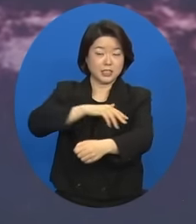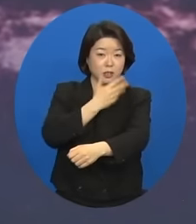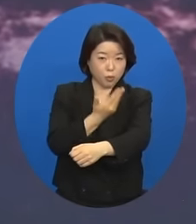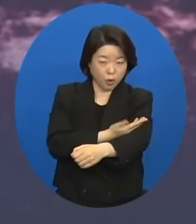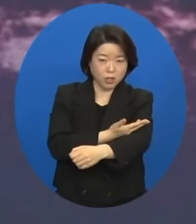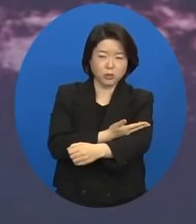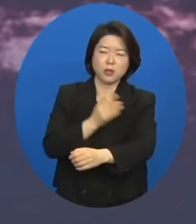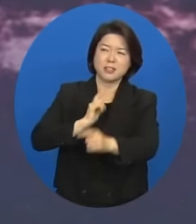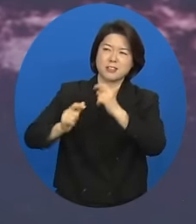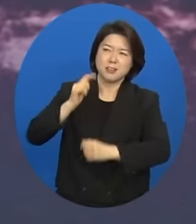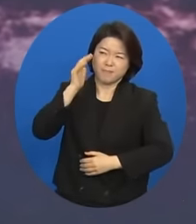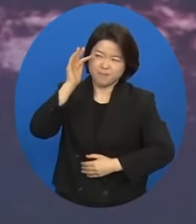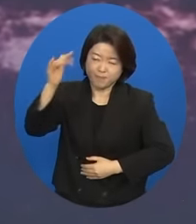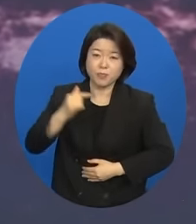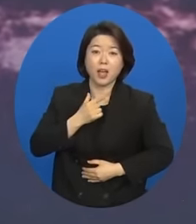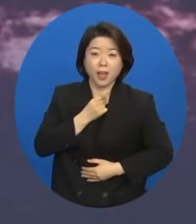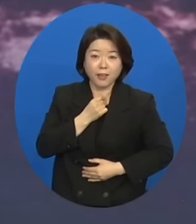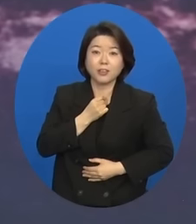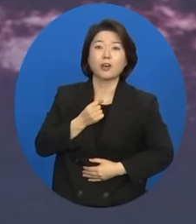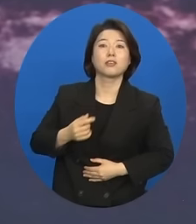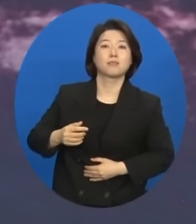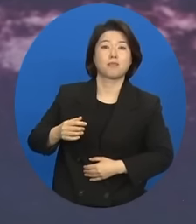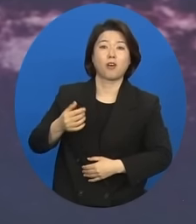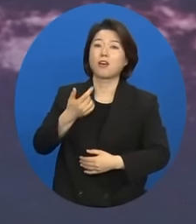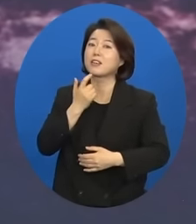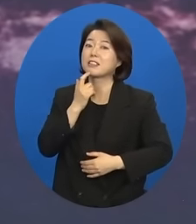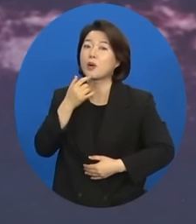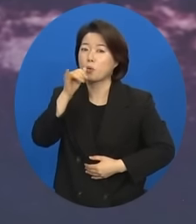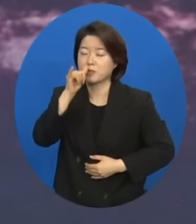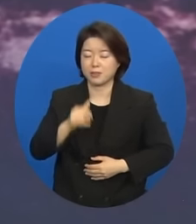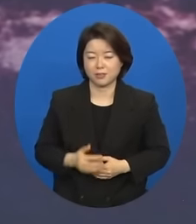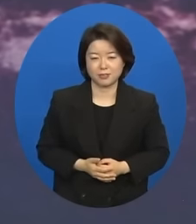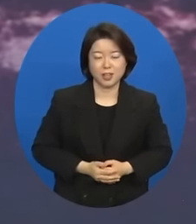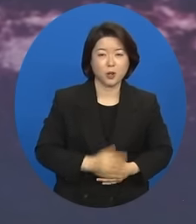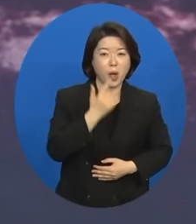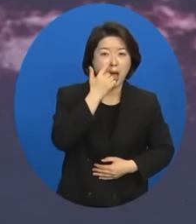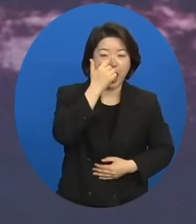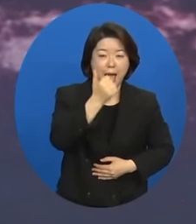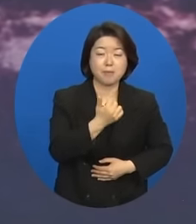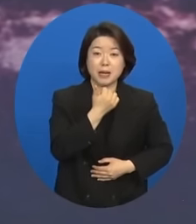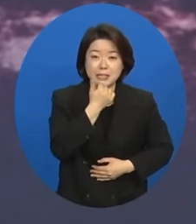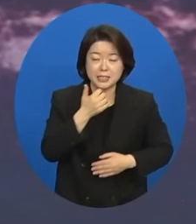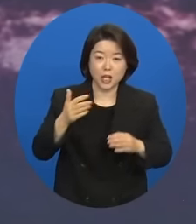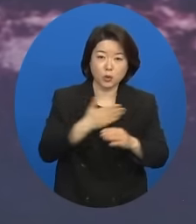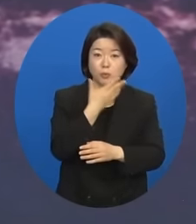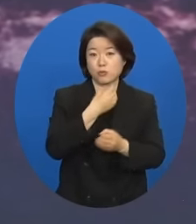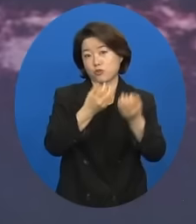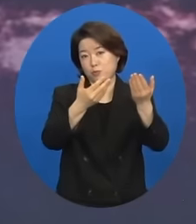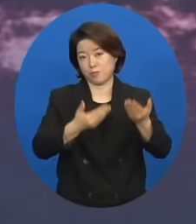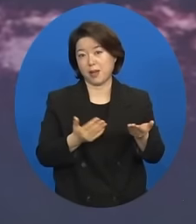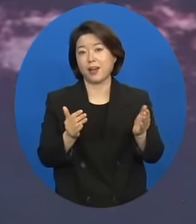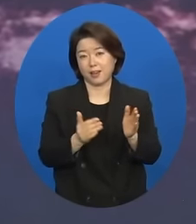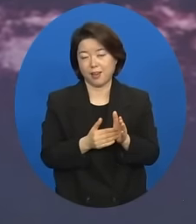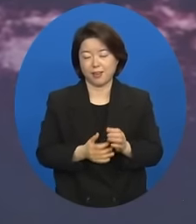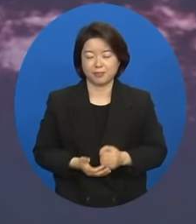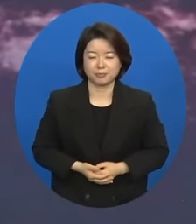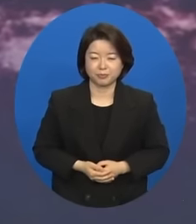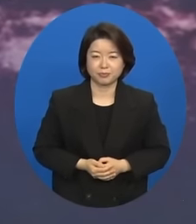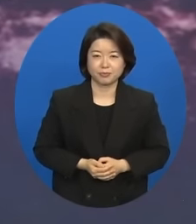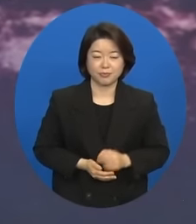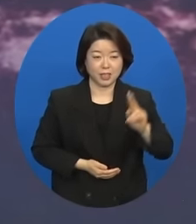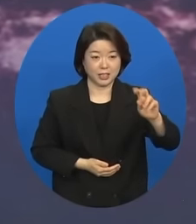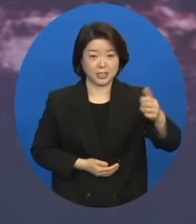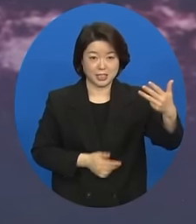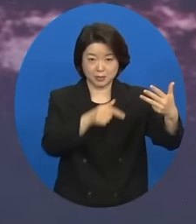사람입니다 결국 그 아버지 이삭으로부터 축복을 받게 되는데요 그다음에 오늘 28장